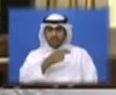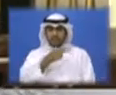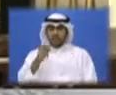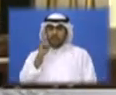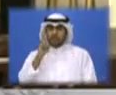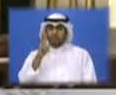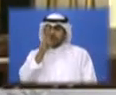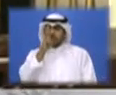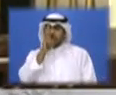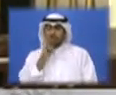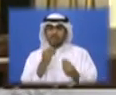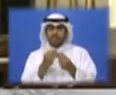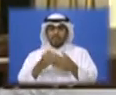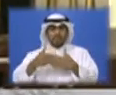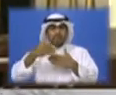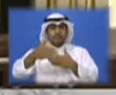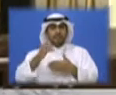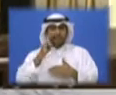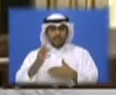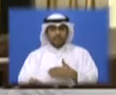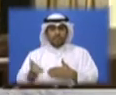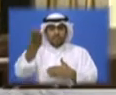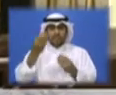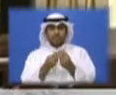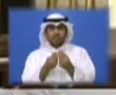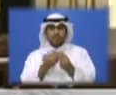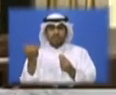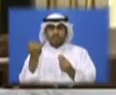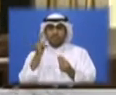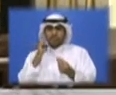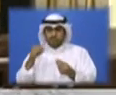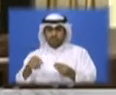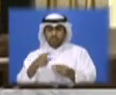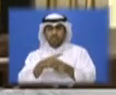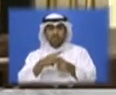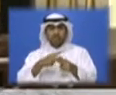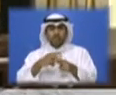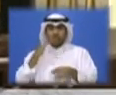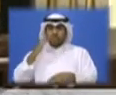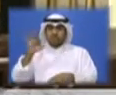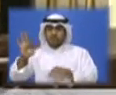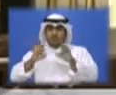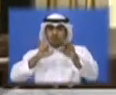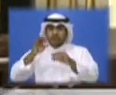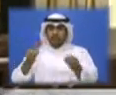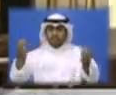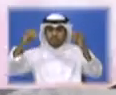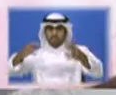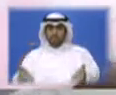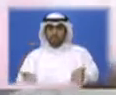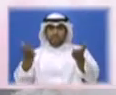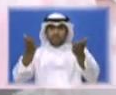وإحلال في المستقبل العمالة الوطنية مكان العمالة الوافدة في القطاعات التي تستحق العمالة الوطنية الدخول